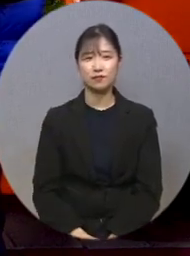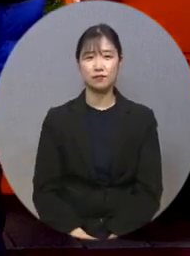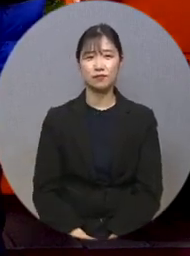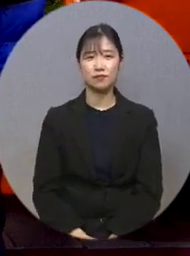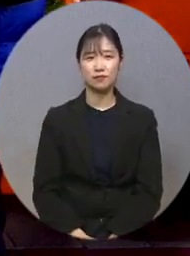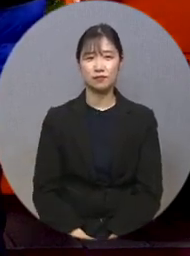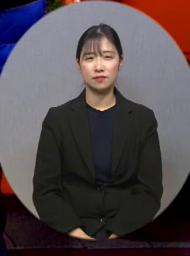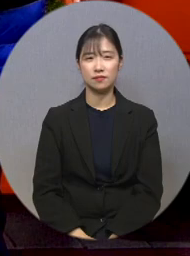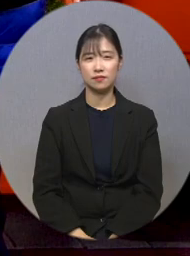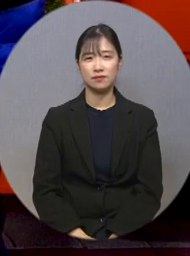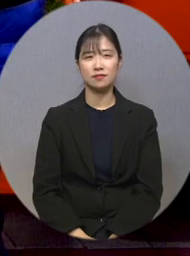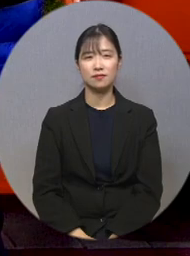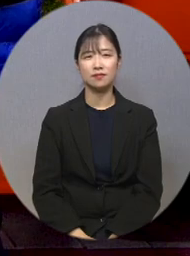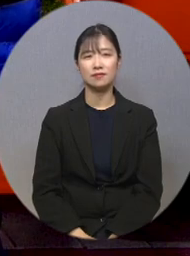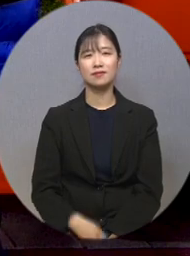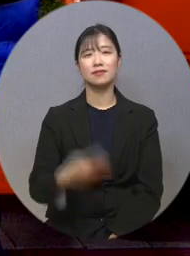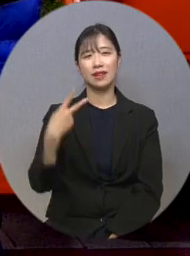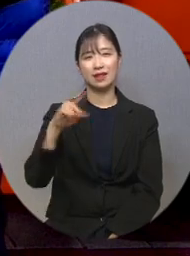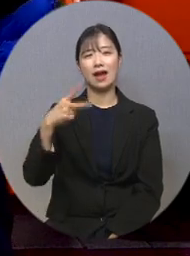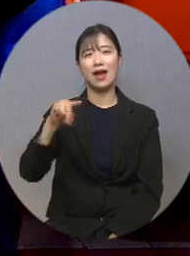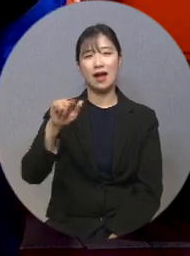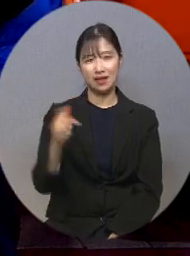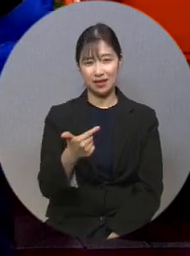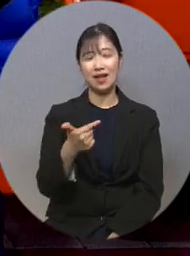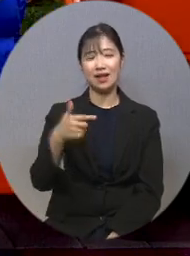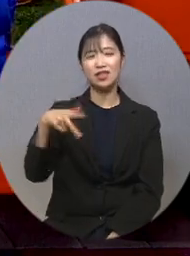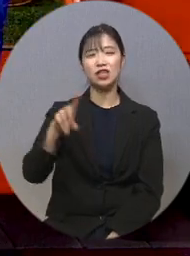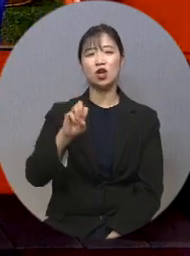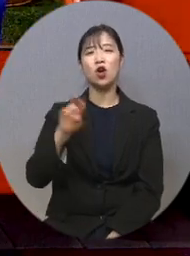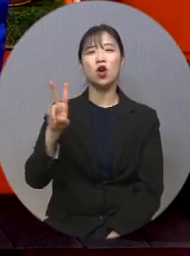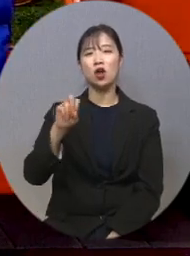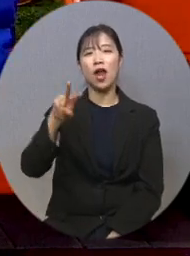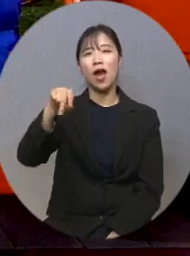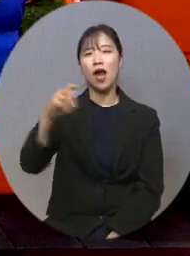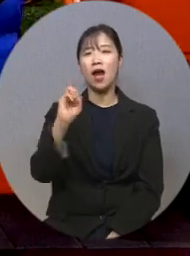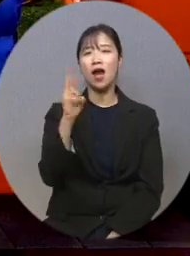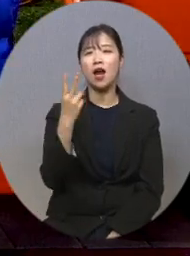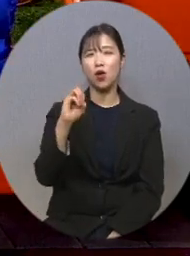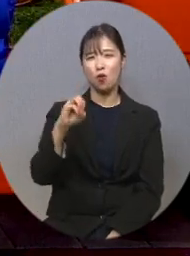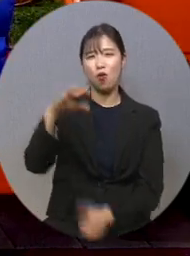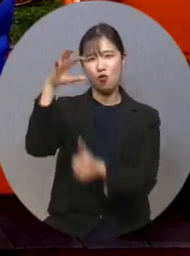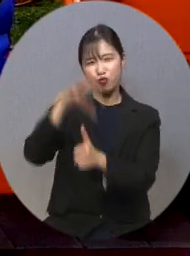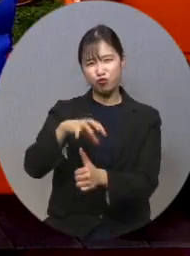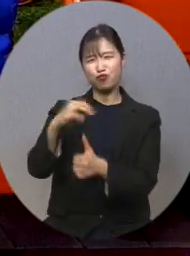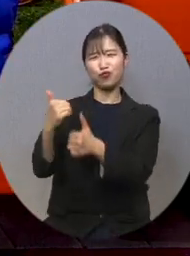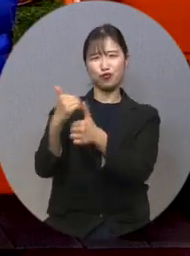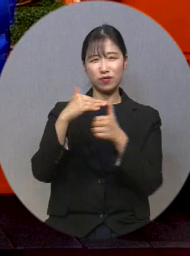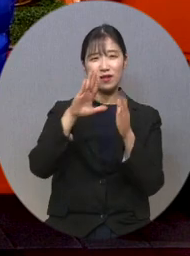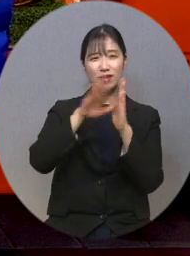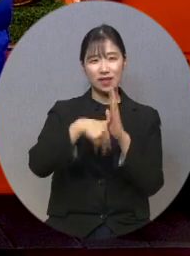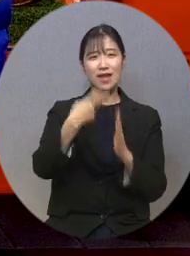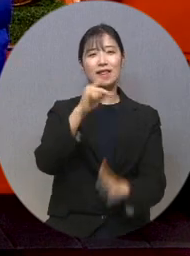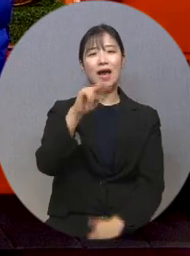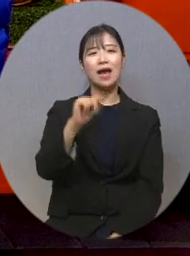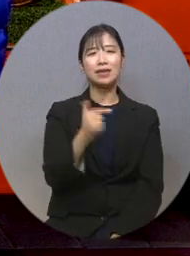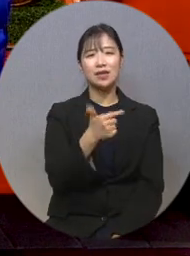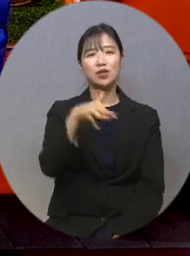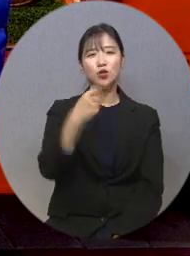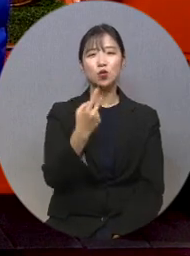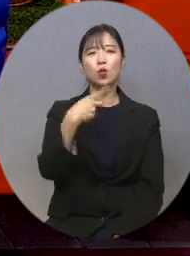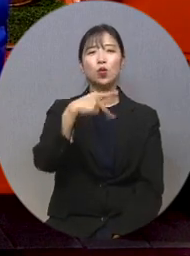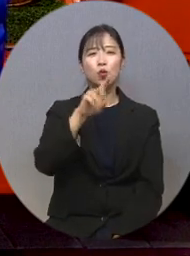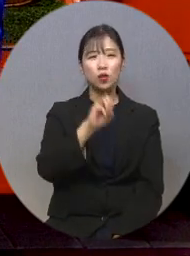뭐. 강한 정량영 선생님은 강진의 유배 오셨죠? 예, 맞습니다. 유배살이를 하셨던 다산초당은 저희 6대